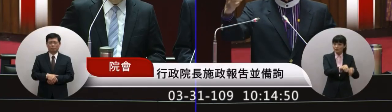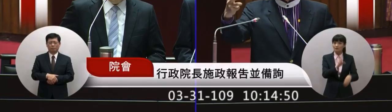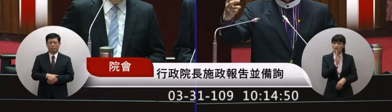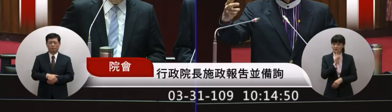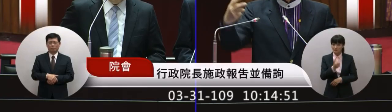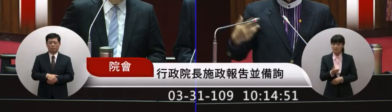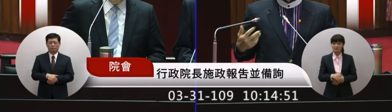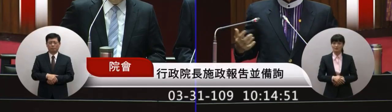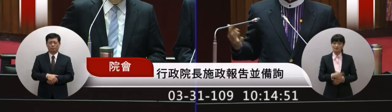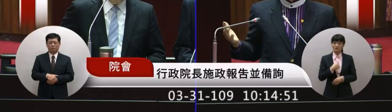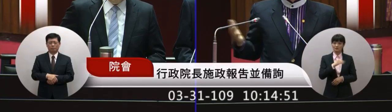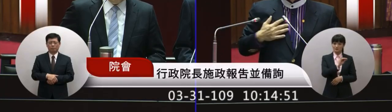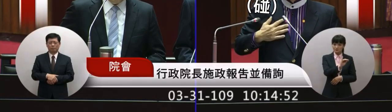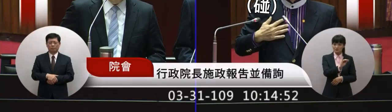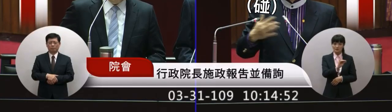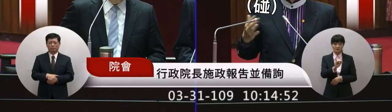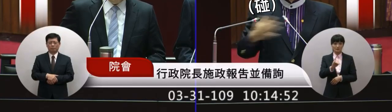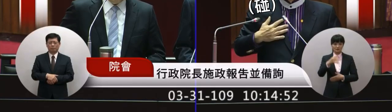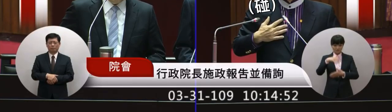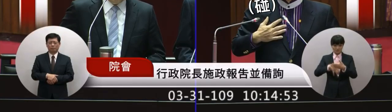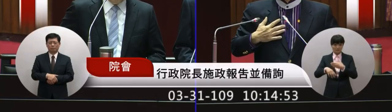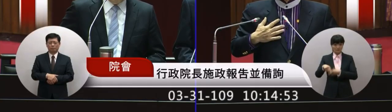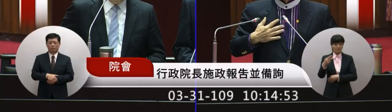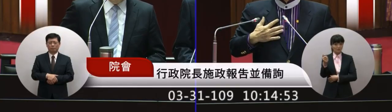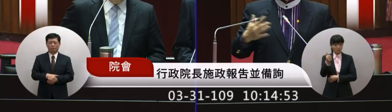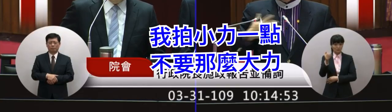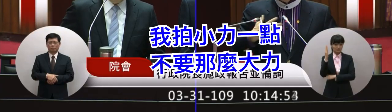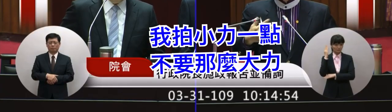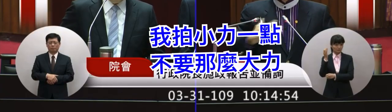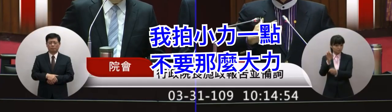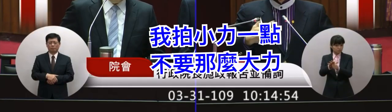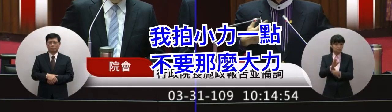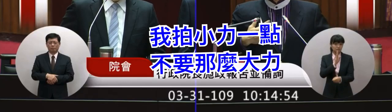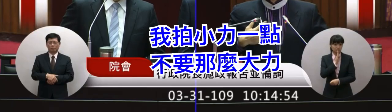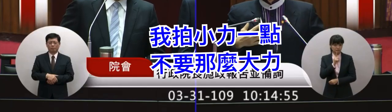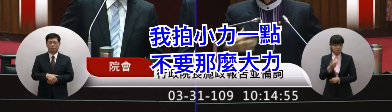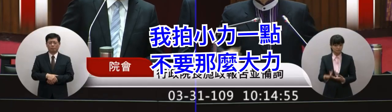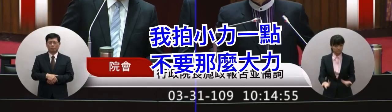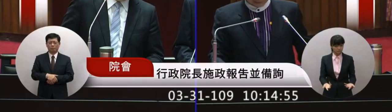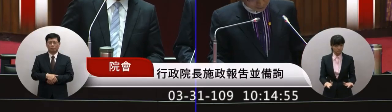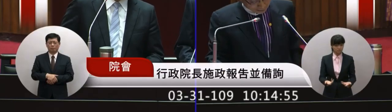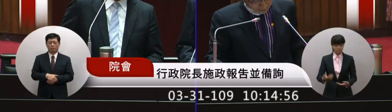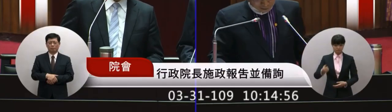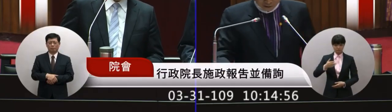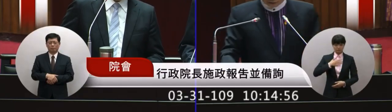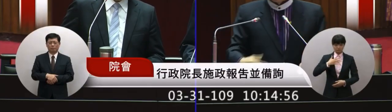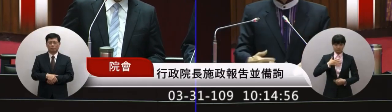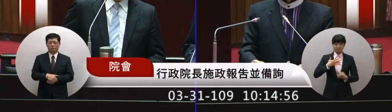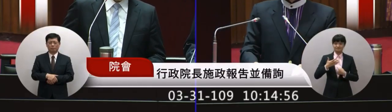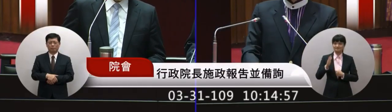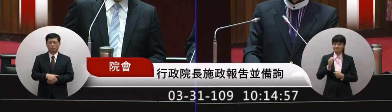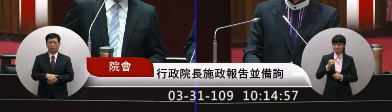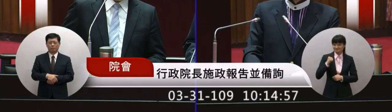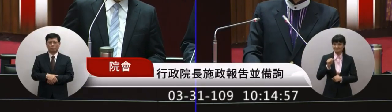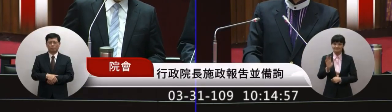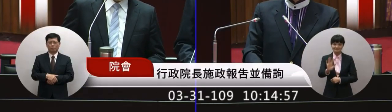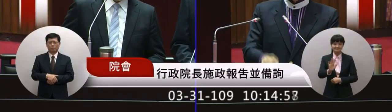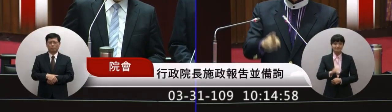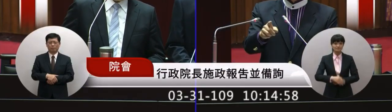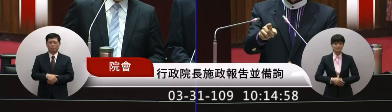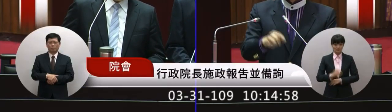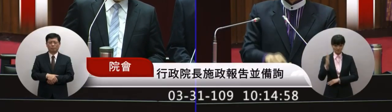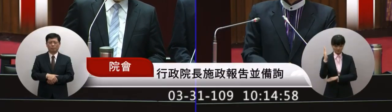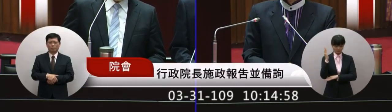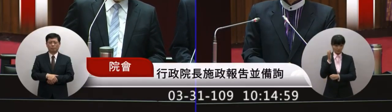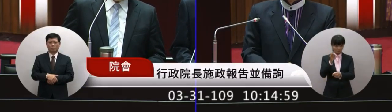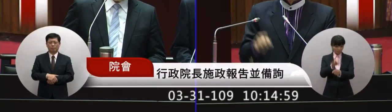了，250块政府买单，吼、哦，我等下失业了，买大吼、哦，政府买单，我